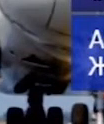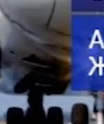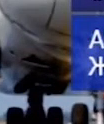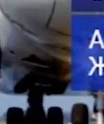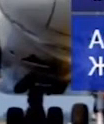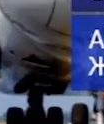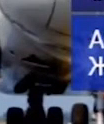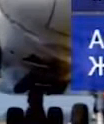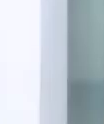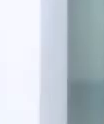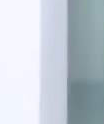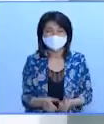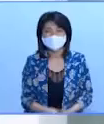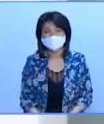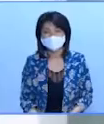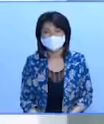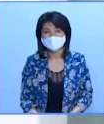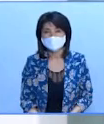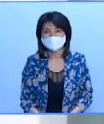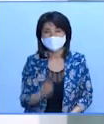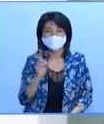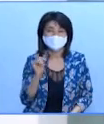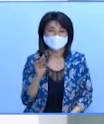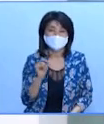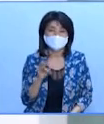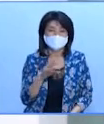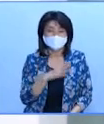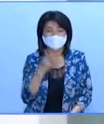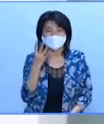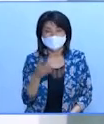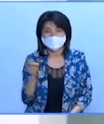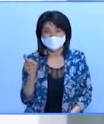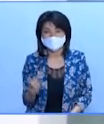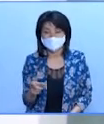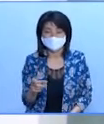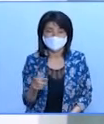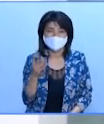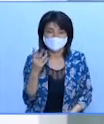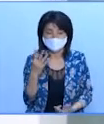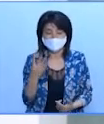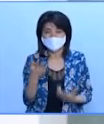облыстары 7 адам. Карантинде 14 күн болдық, 12-ші күн тағы да повторный тест тапсырдық.